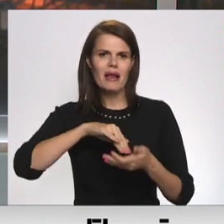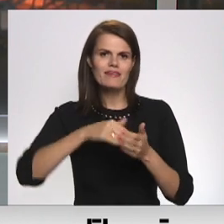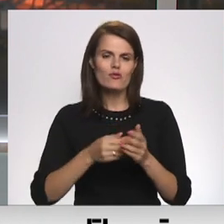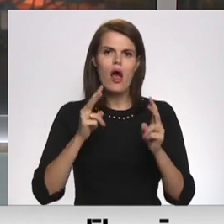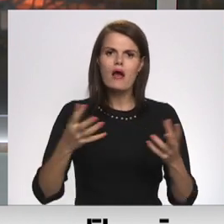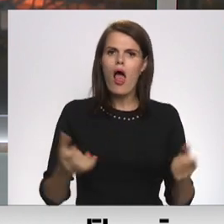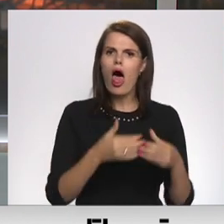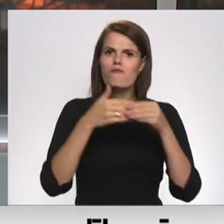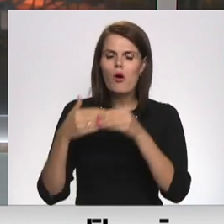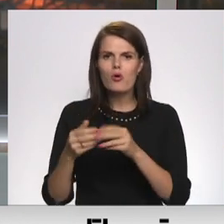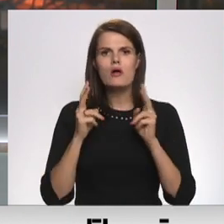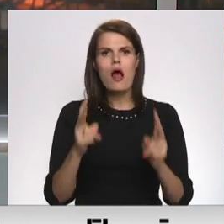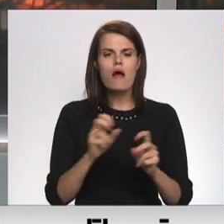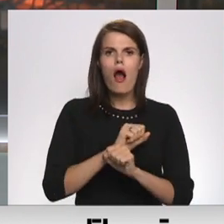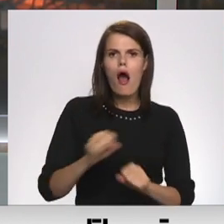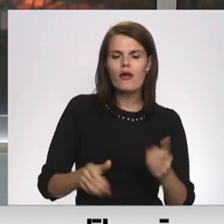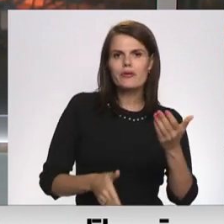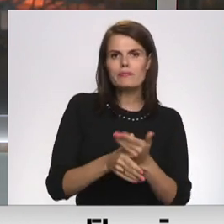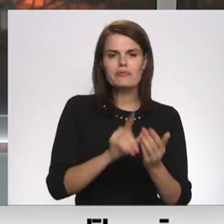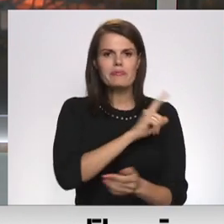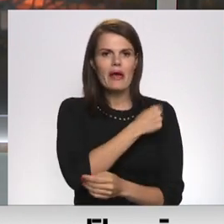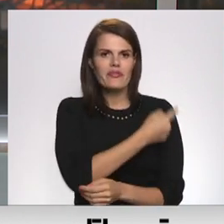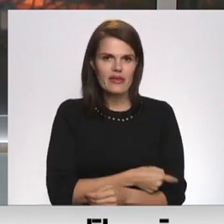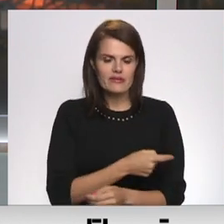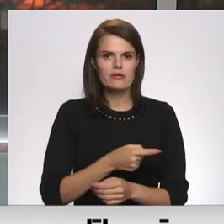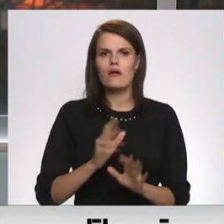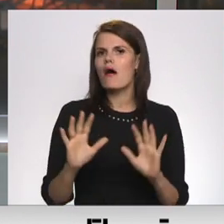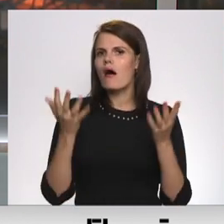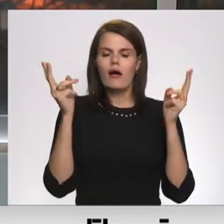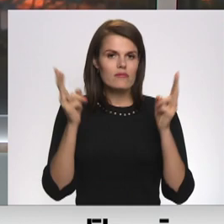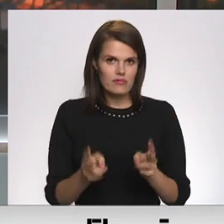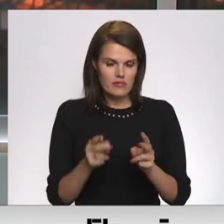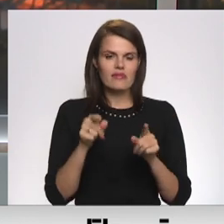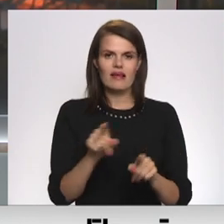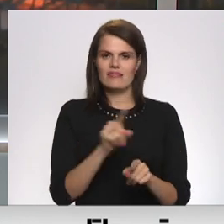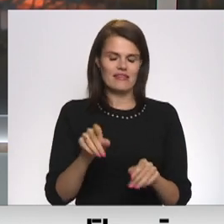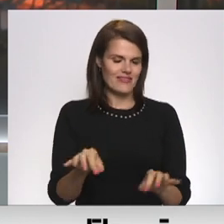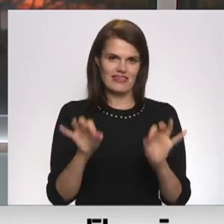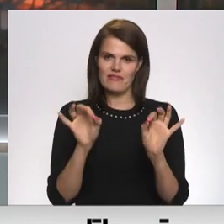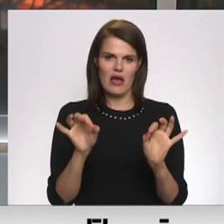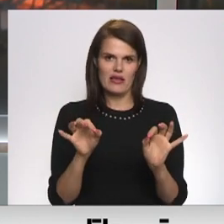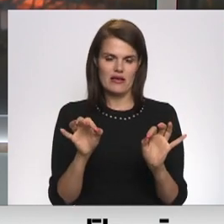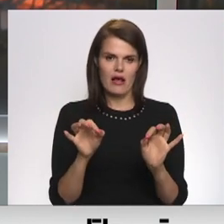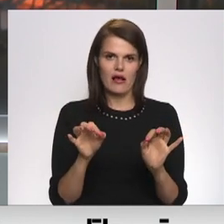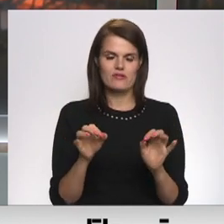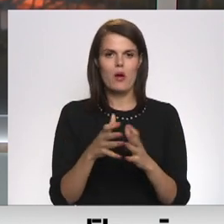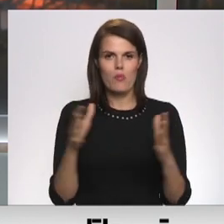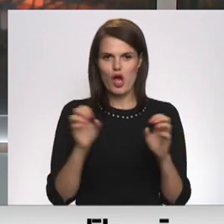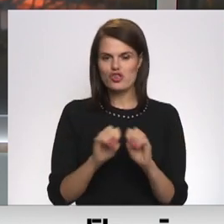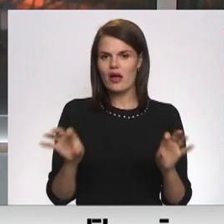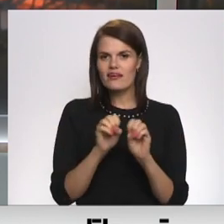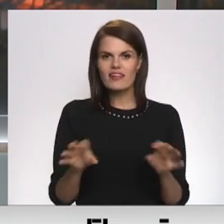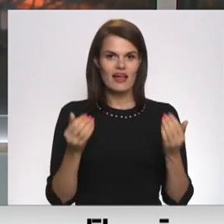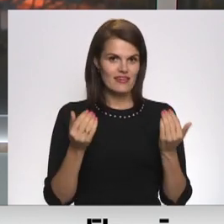nodrošināt medicīnas pakalpojumu nepārtrauktību. Tas jebkura apdraudējuma gadījumā ir pats svarīgākais. Plašākā aizkīnces